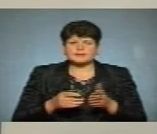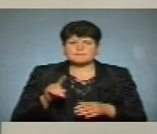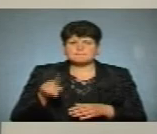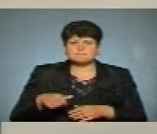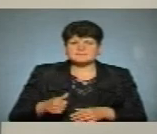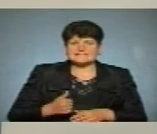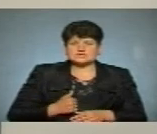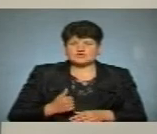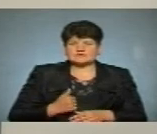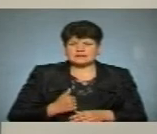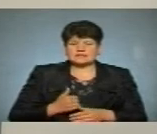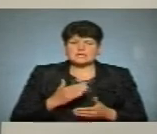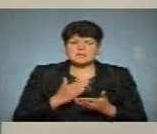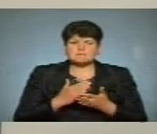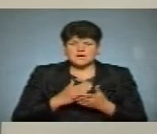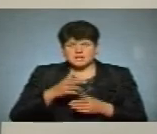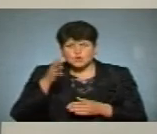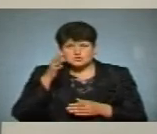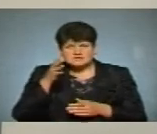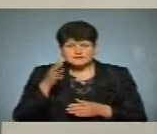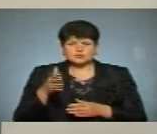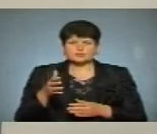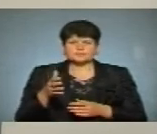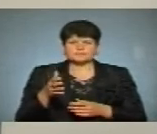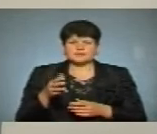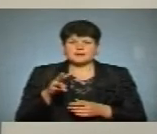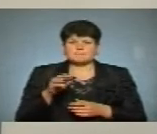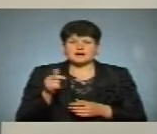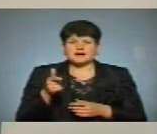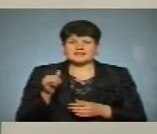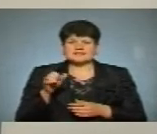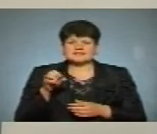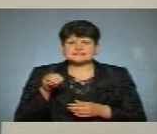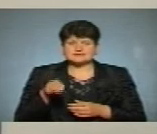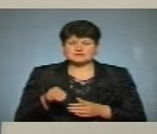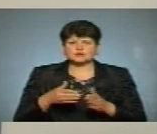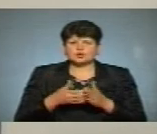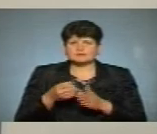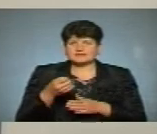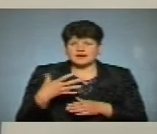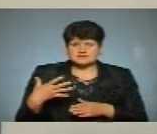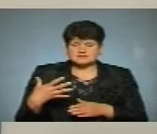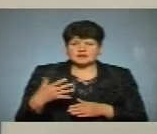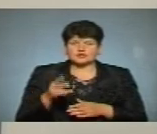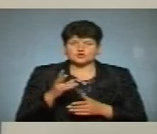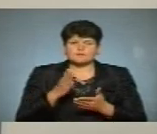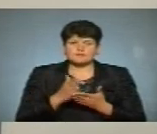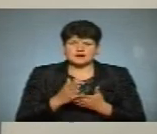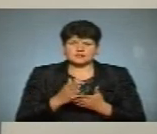призовник має освіту магістр, це буде до 15, а хто має